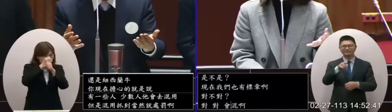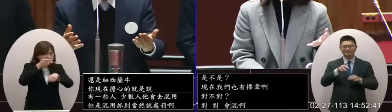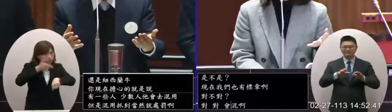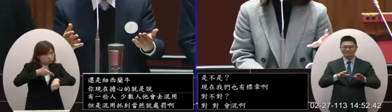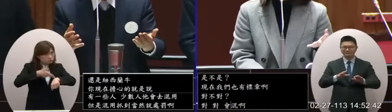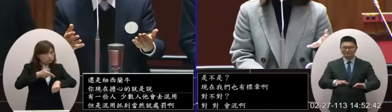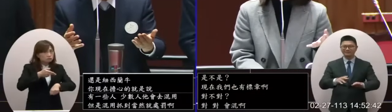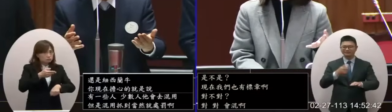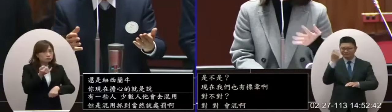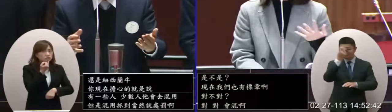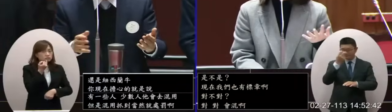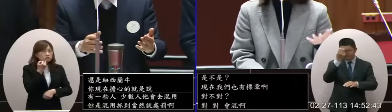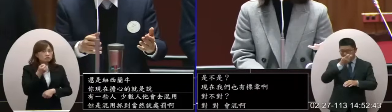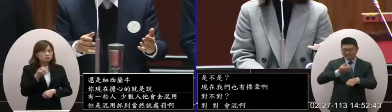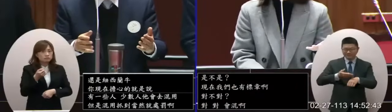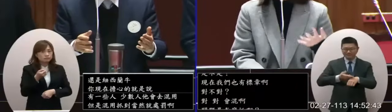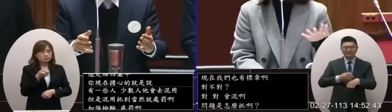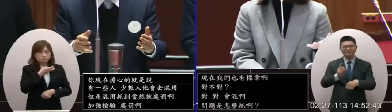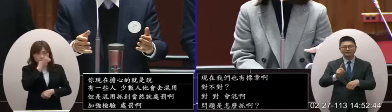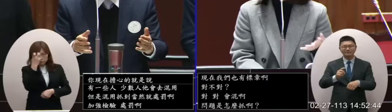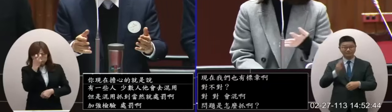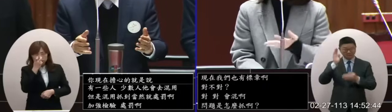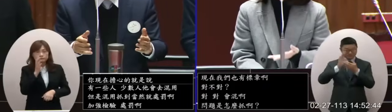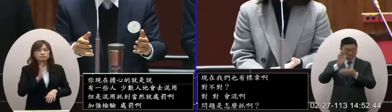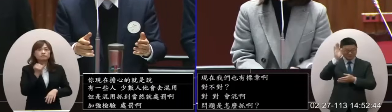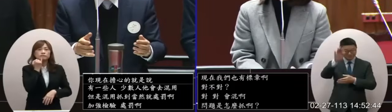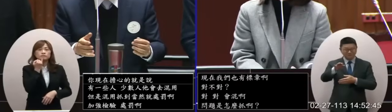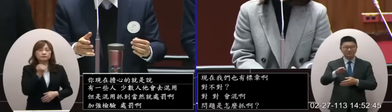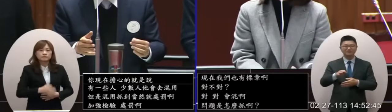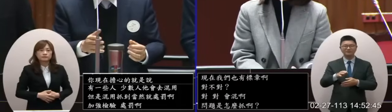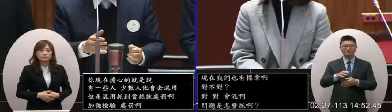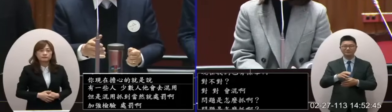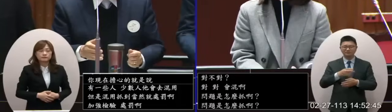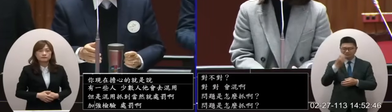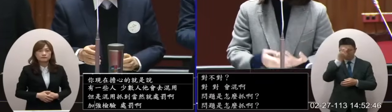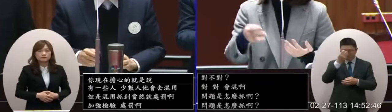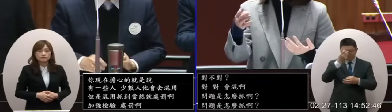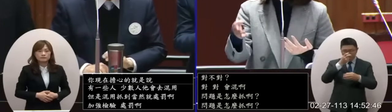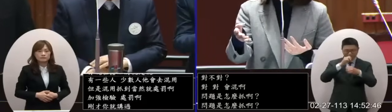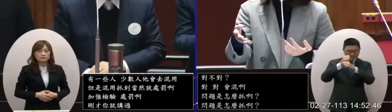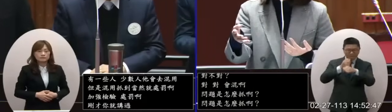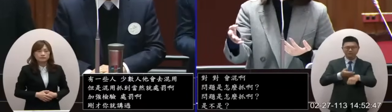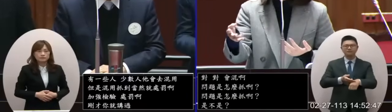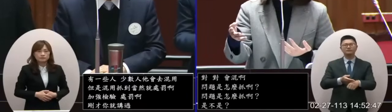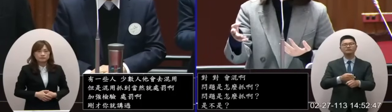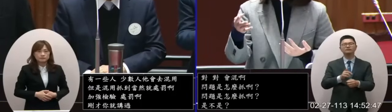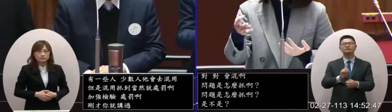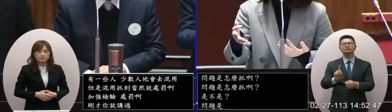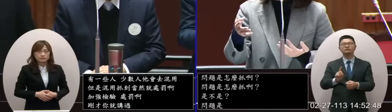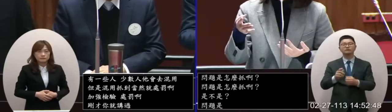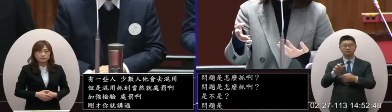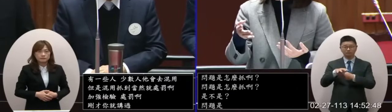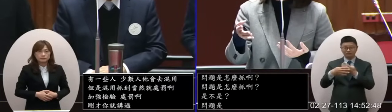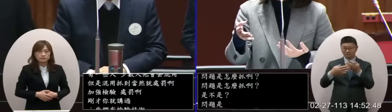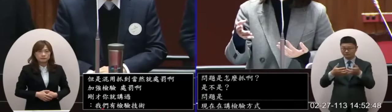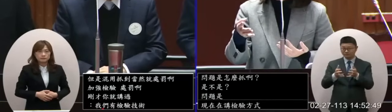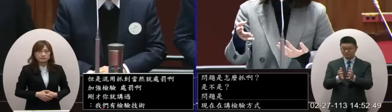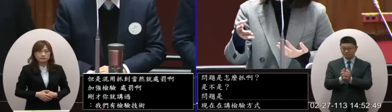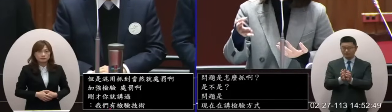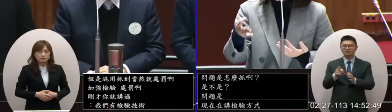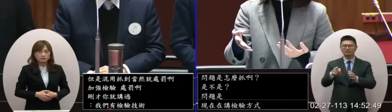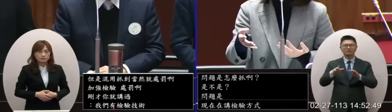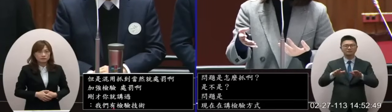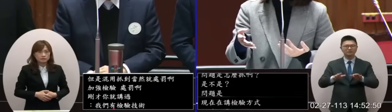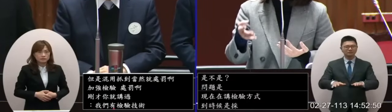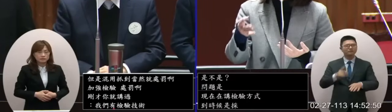我们有检验技术，我们现在讲 检验的方式嘛？问题是到时候是采怎么样的检验方式嘛？那农业部应该，既然农业部